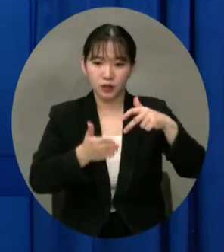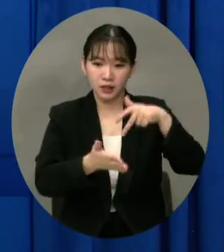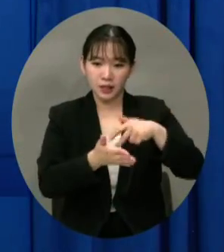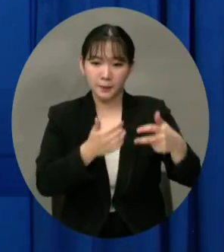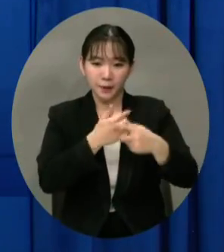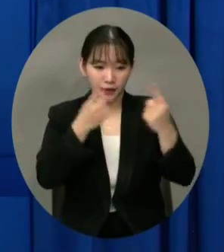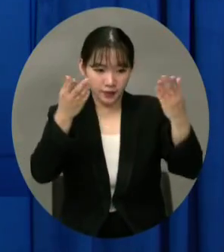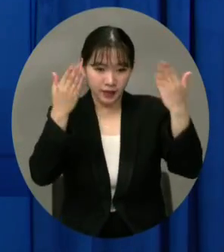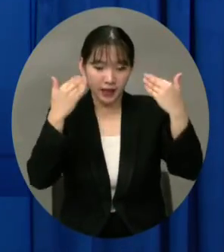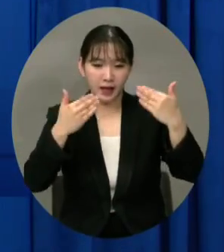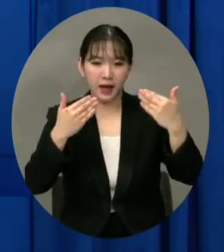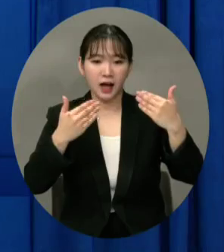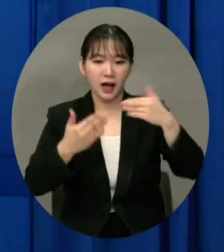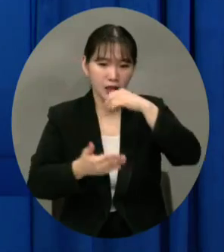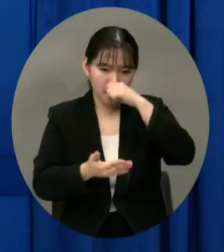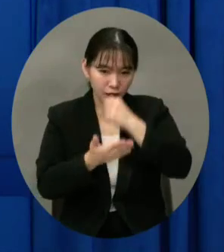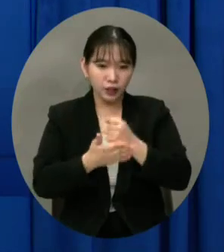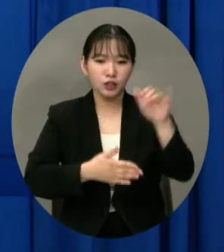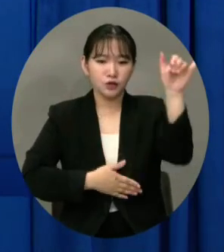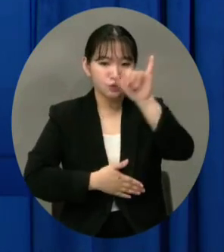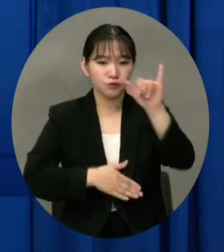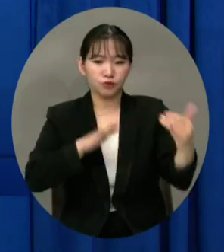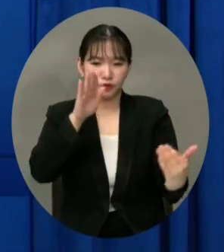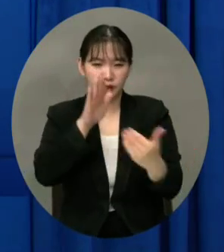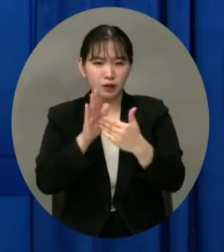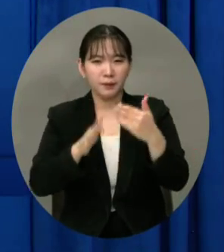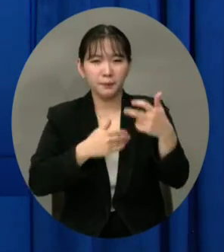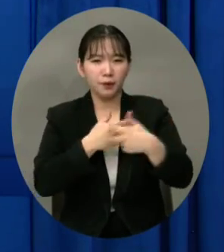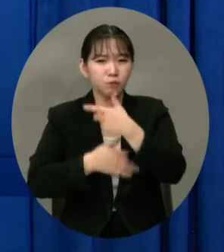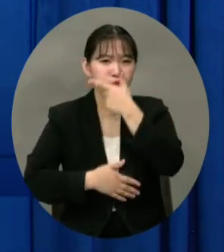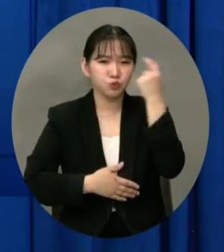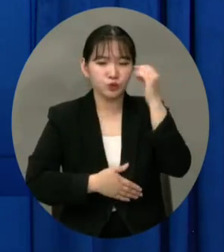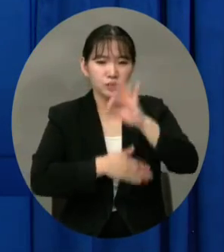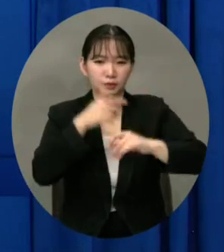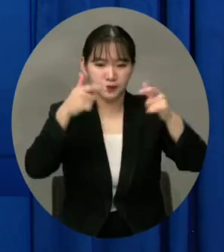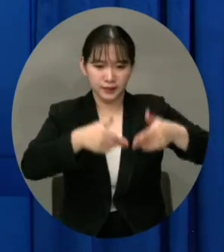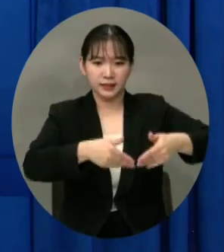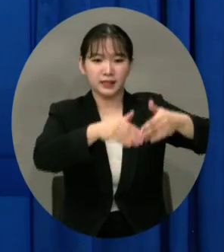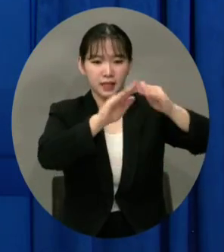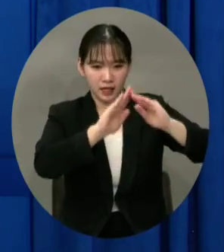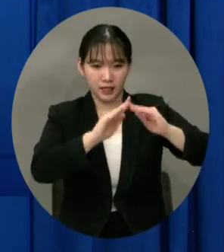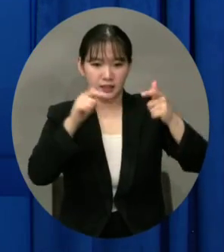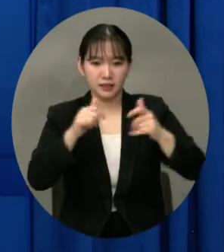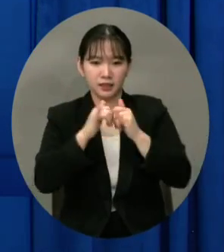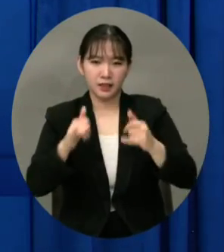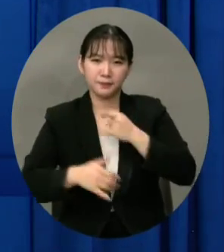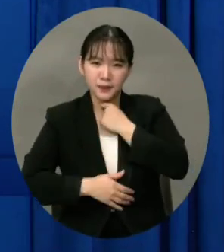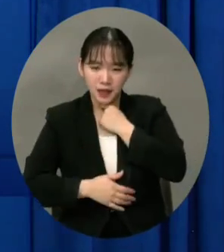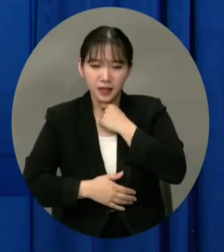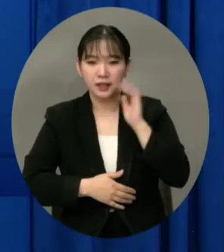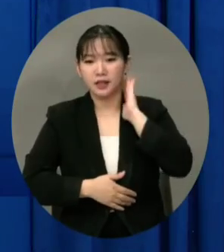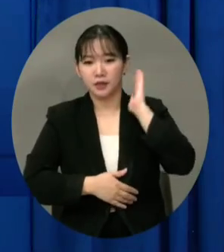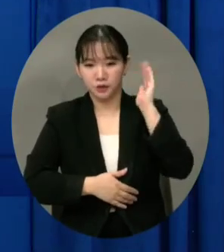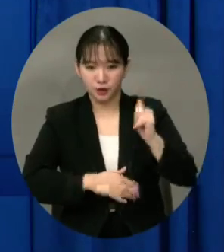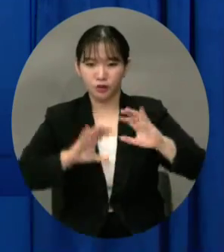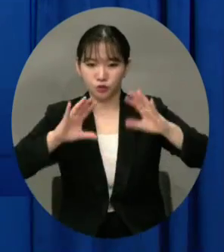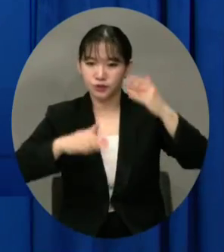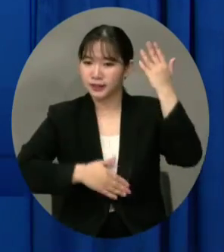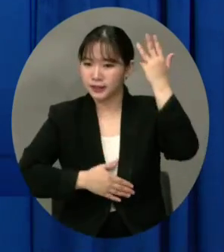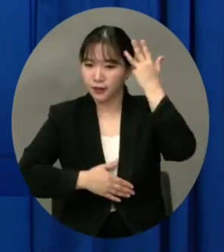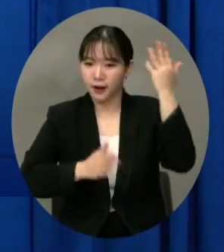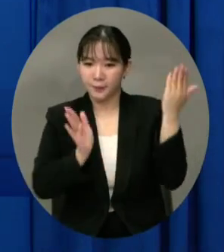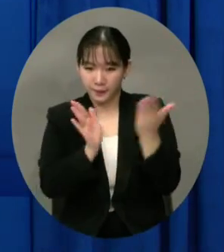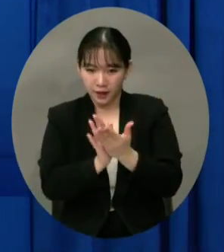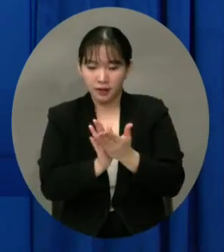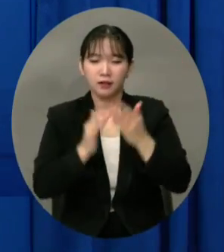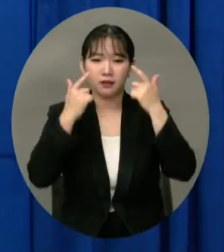국립의과대학은 마땅히 전국 최고의 의료 사각지대인 서부권에 신설되는 것이 지역민의 염원과 대통령의 국정 철학에